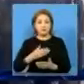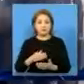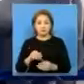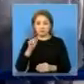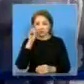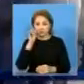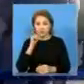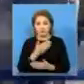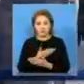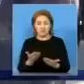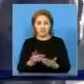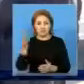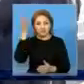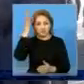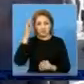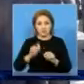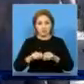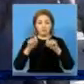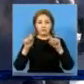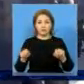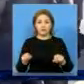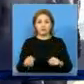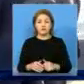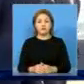жігіттерге мына ескерткіш ашып бергендеріңе,